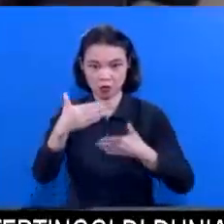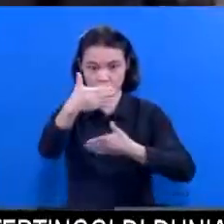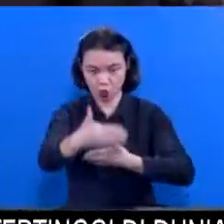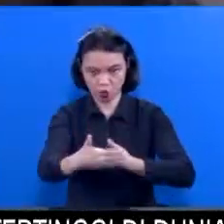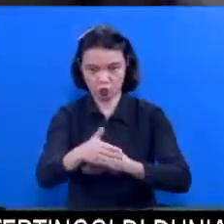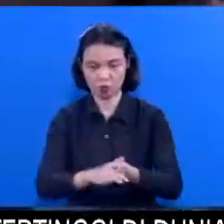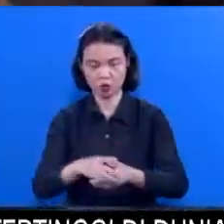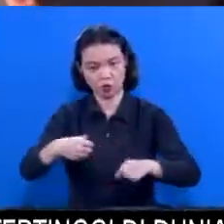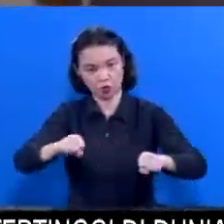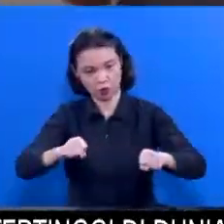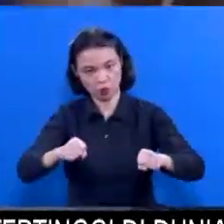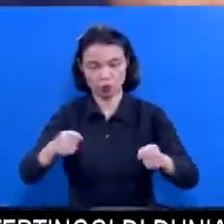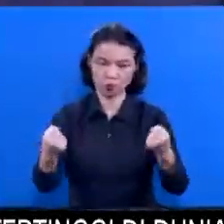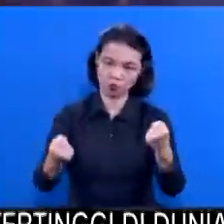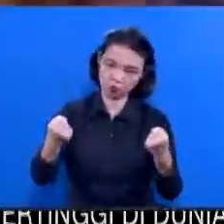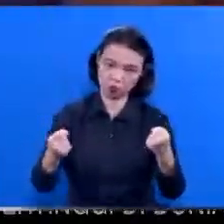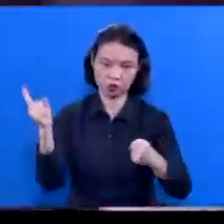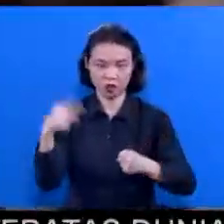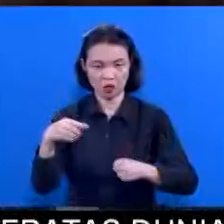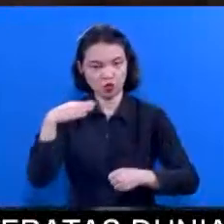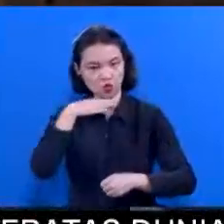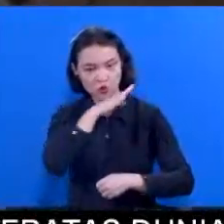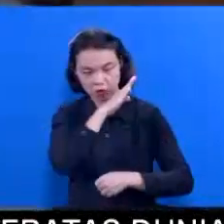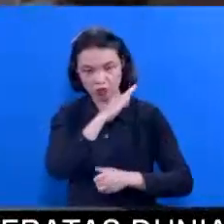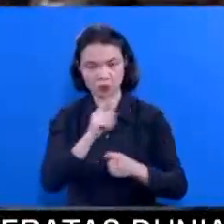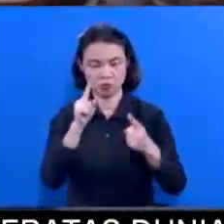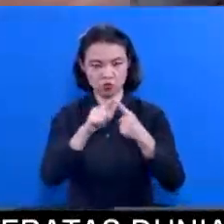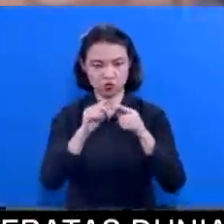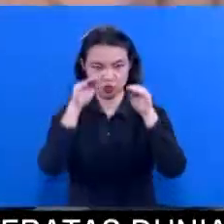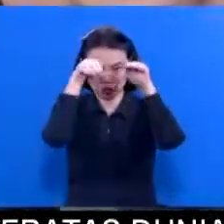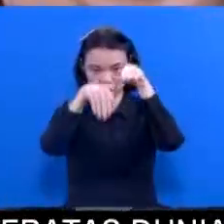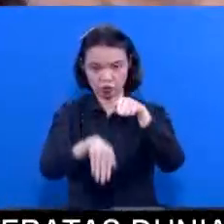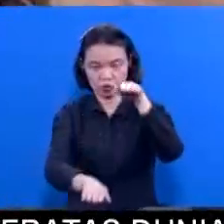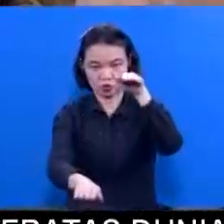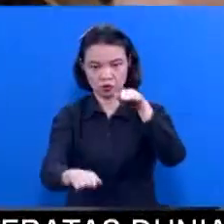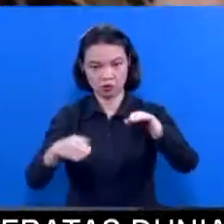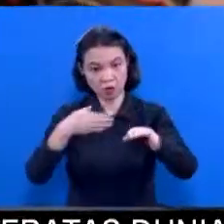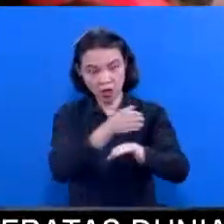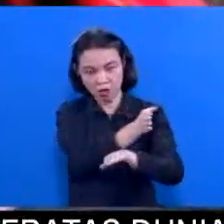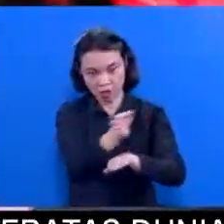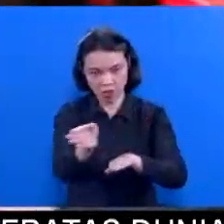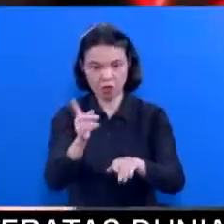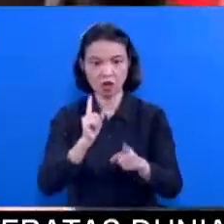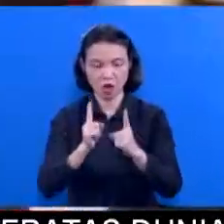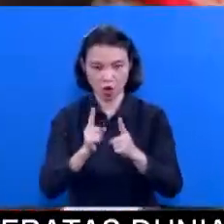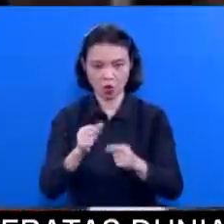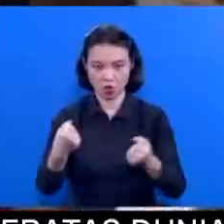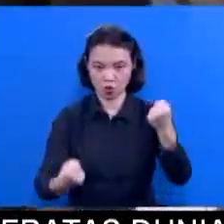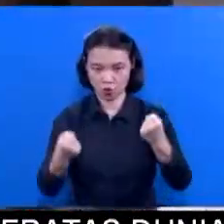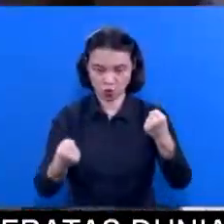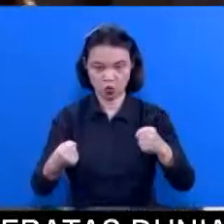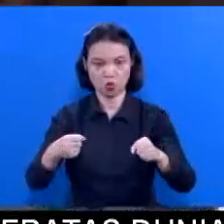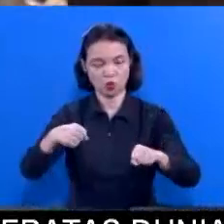para pengendara dari arah Kuningan menuju underpass Mampang akan dialihkan jika para pengendara tidak